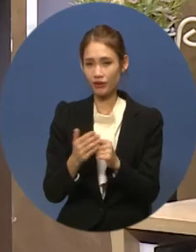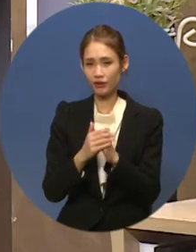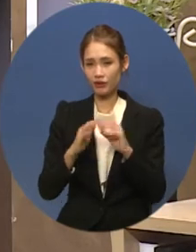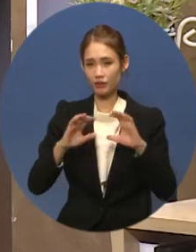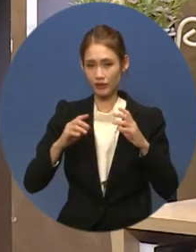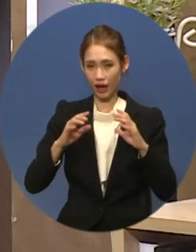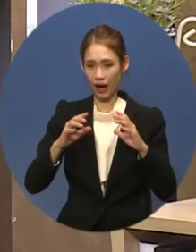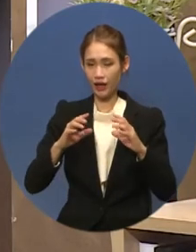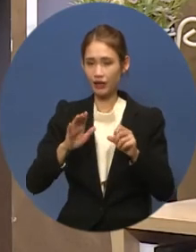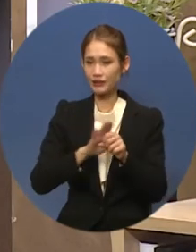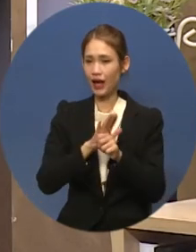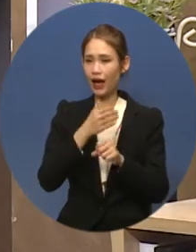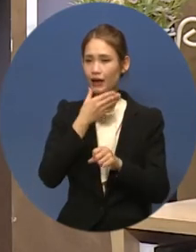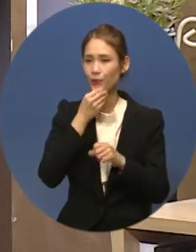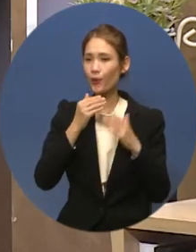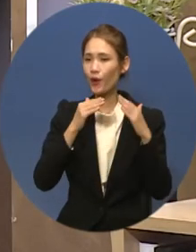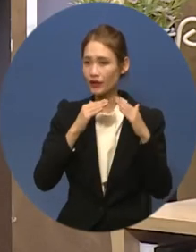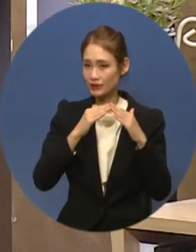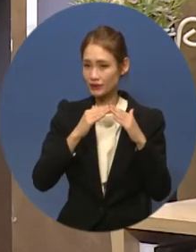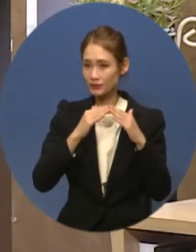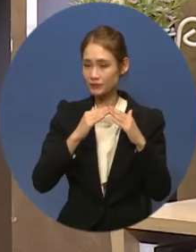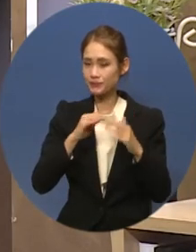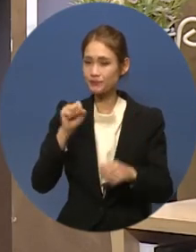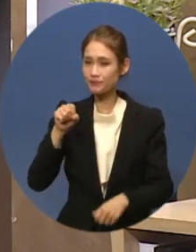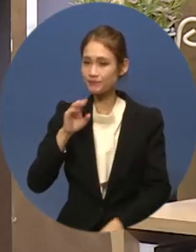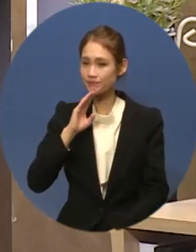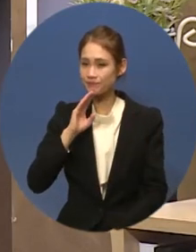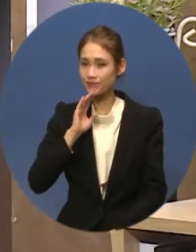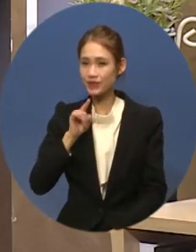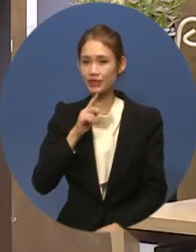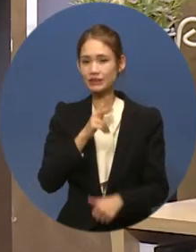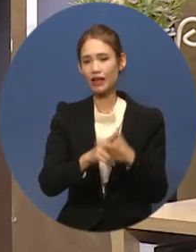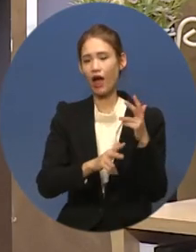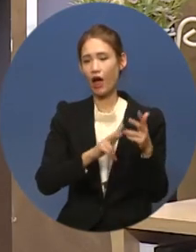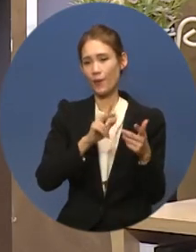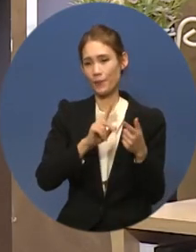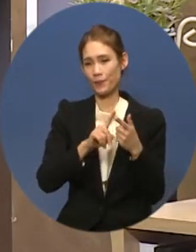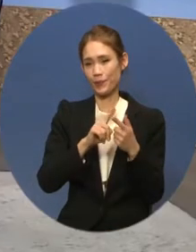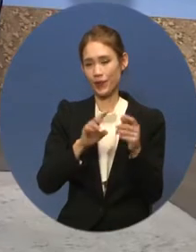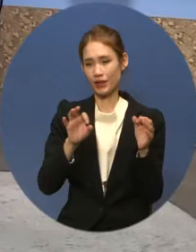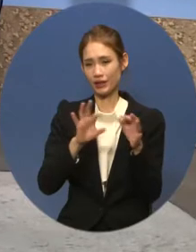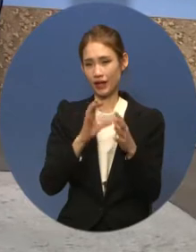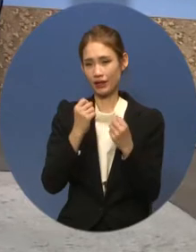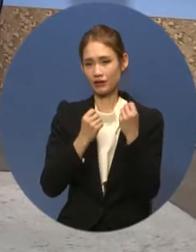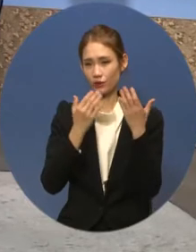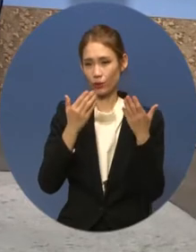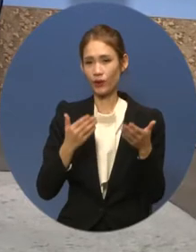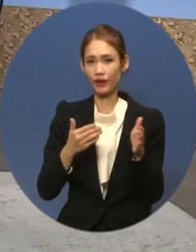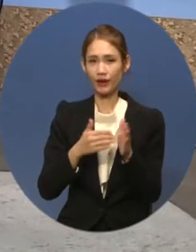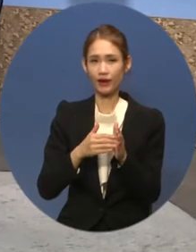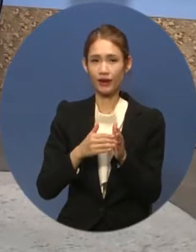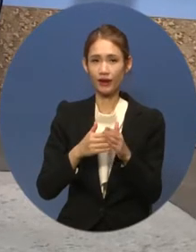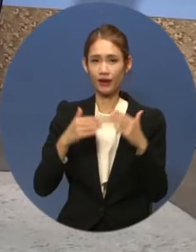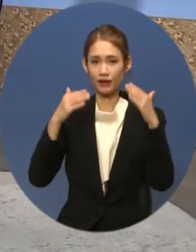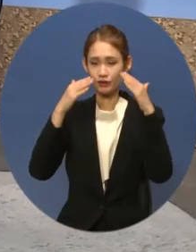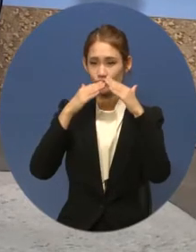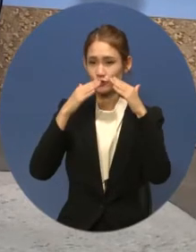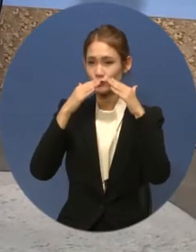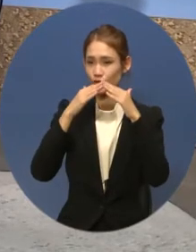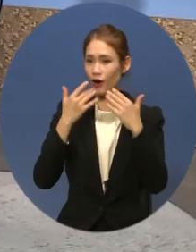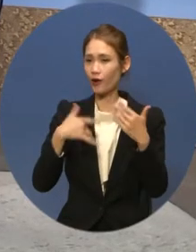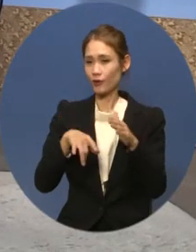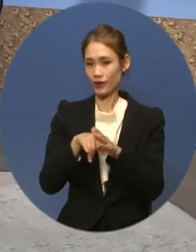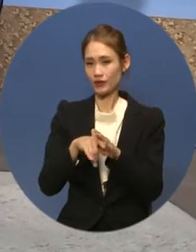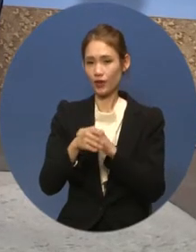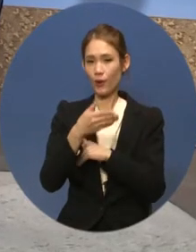집 이라는 사업도 하고 예시 더라고요 어이 사업에 대해서도 한 말씀 해주시죠 예 아까 주거를 위해서